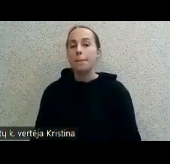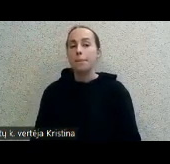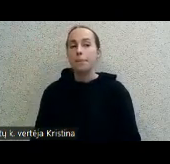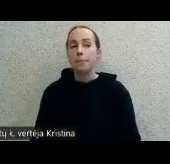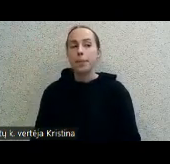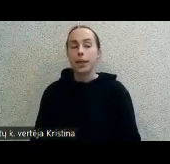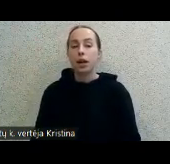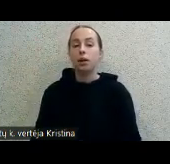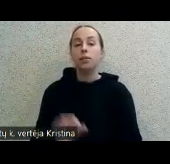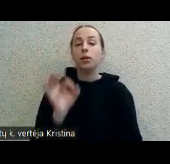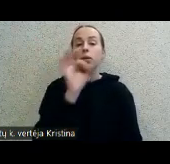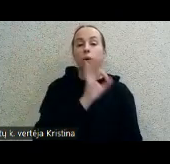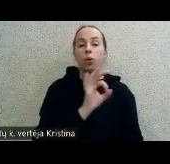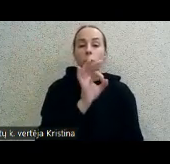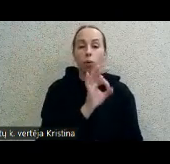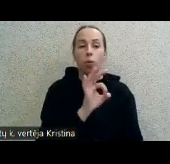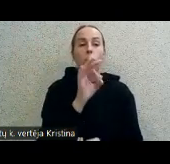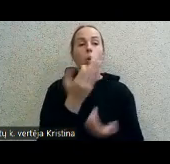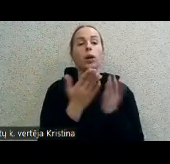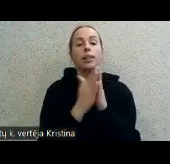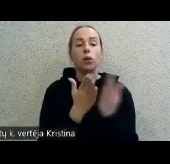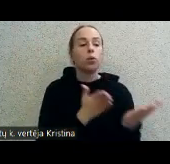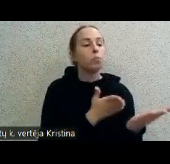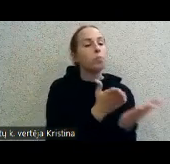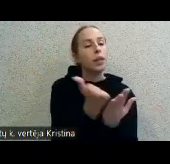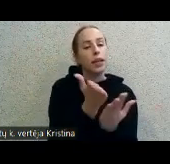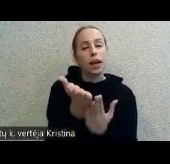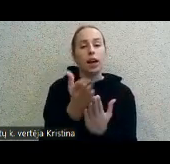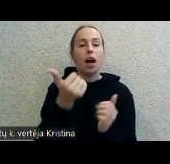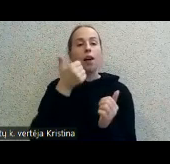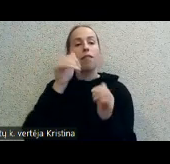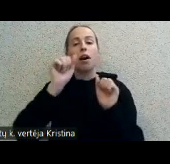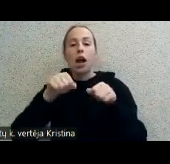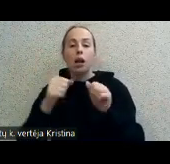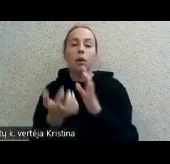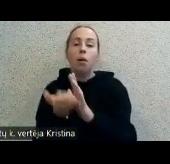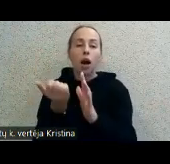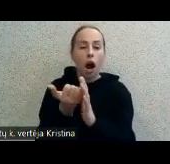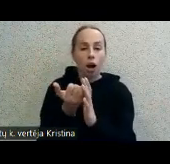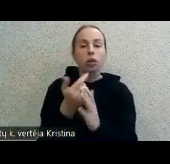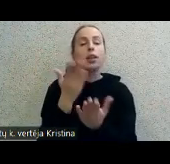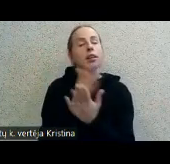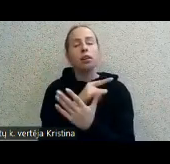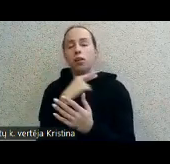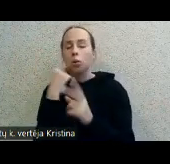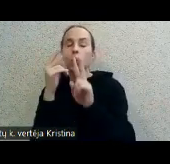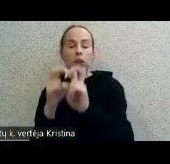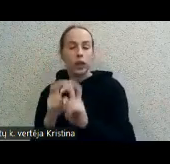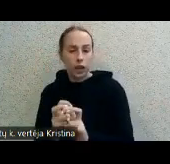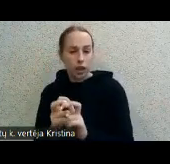Jeigu kalbėsime apie prieigą prie knygų, galėjimą jas gauti, tai irgi atlikta daug tyrimų, kad